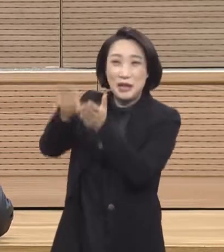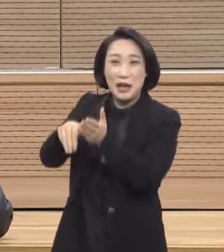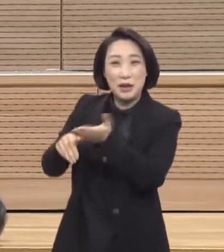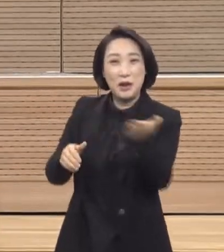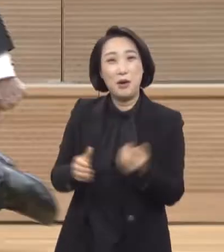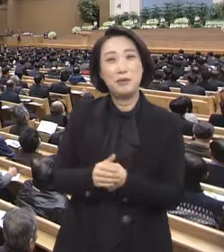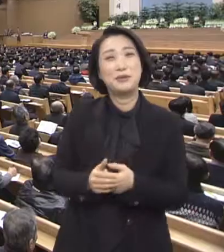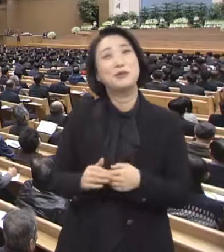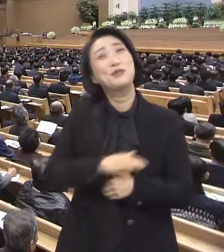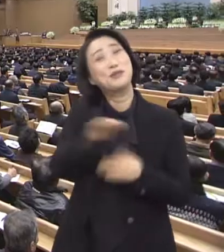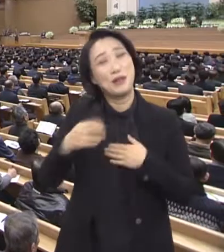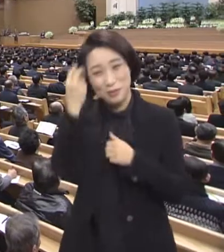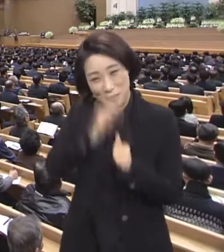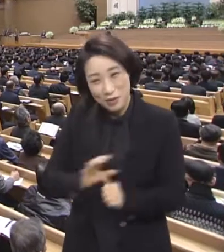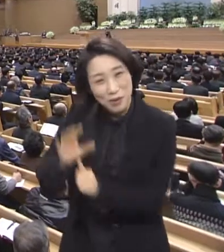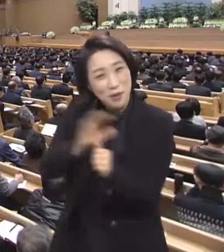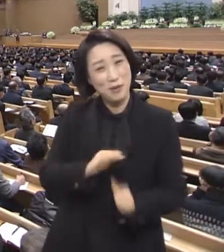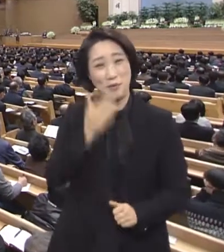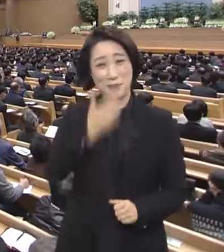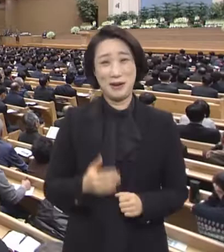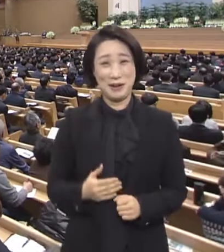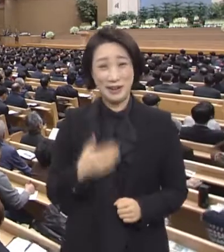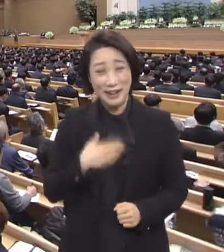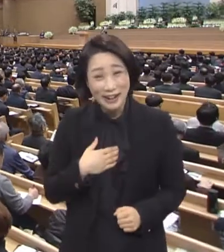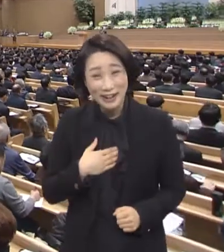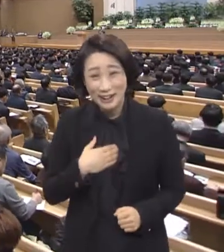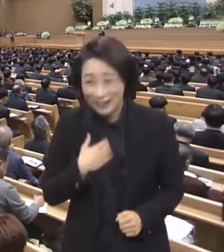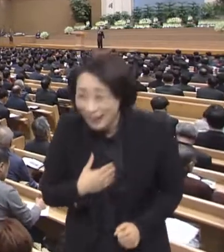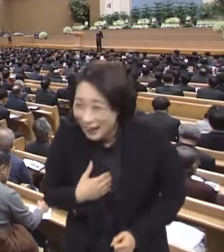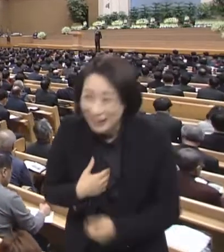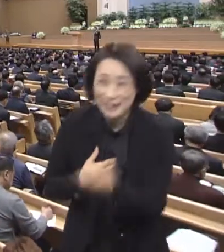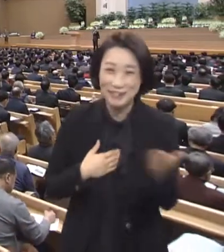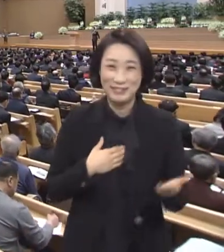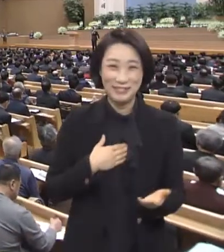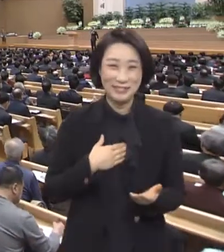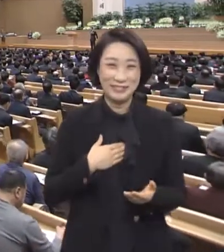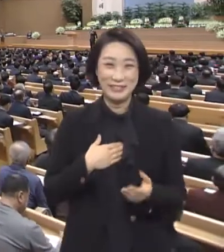그가 보호받지 않겠느냐 그 말하고. 알아들었어요?